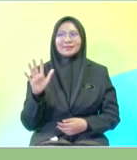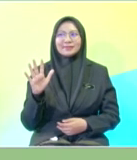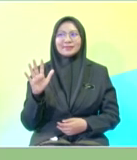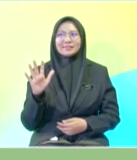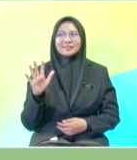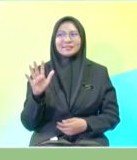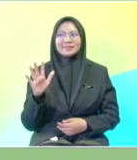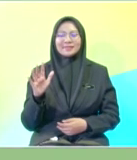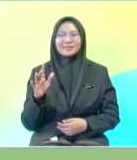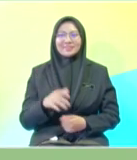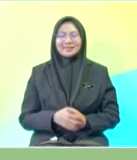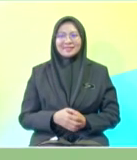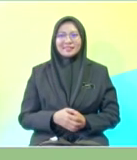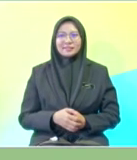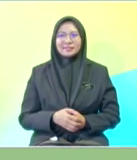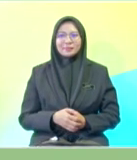Oke